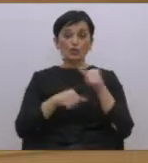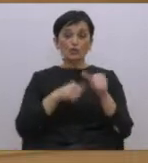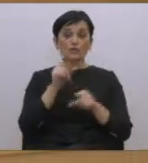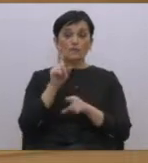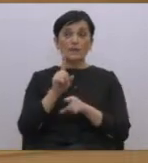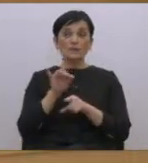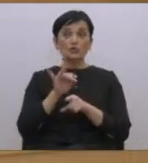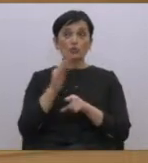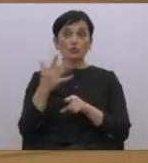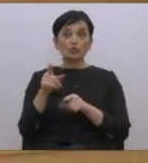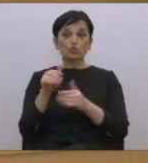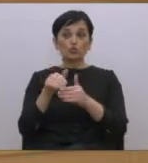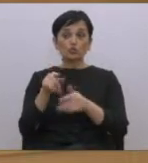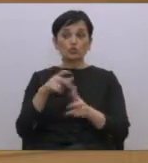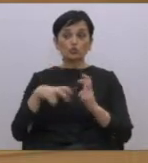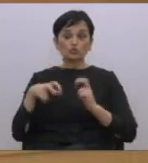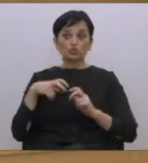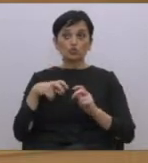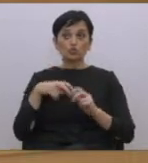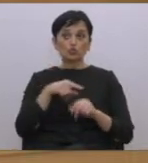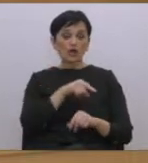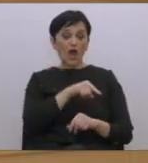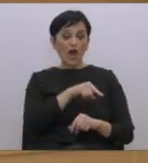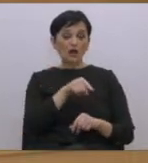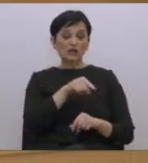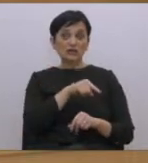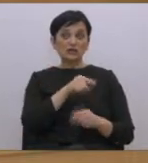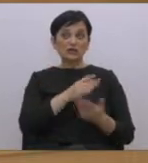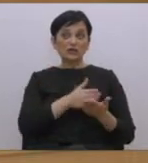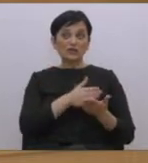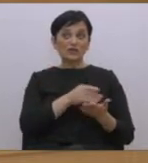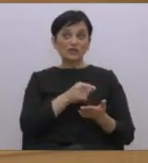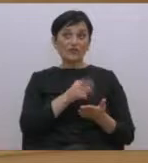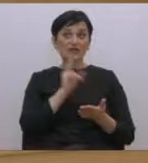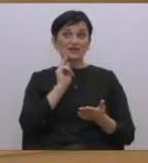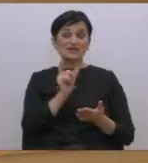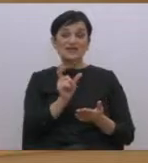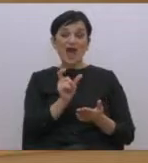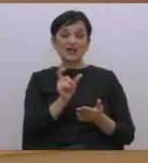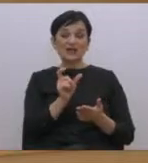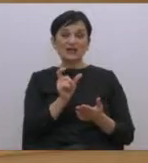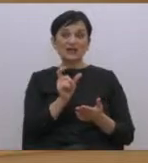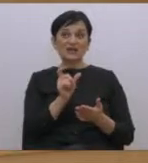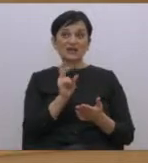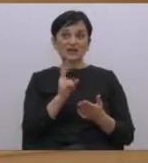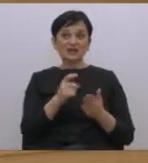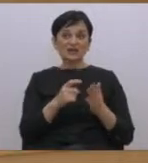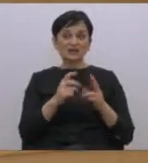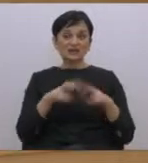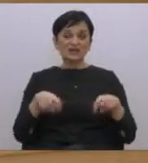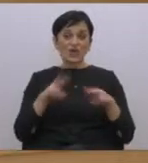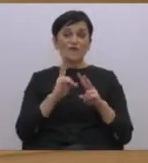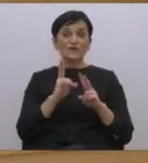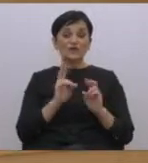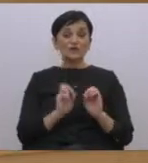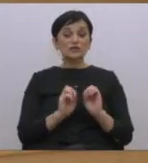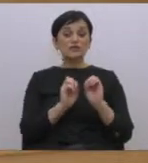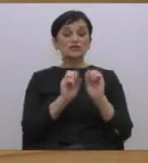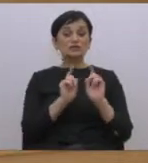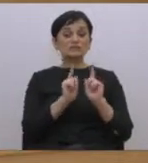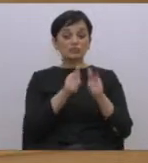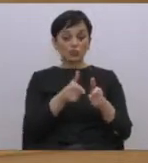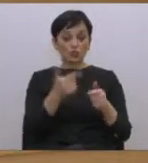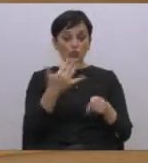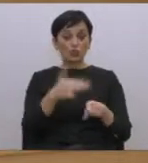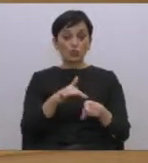tu șeheba, bisuke, studente, da, e tartare, risam, bobiro, orguet. Vinț șair, șariț, hulia, ucoi, imasar, șehos,